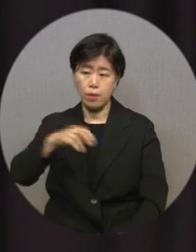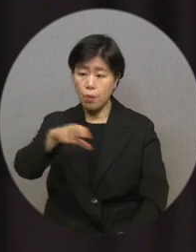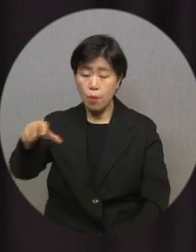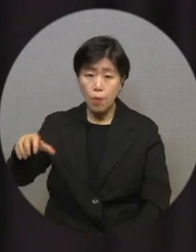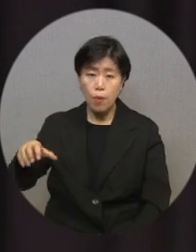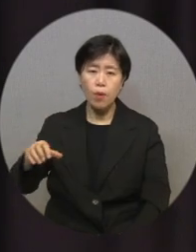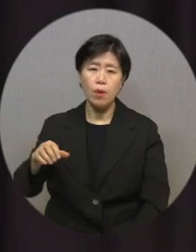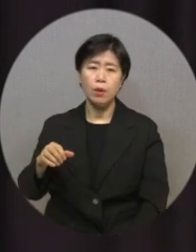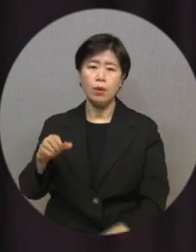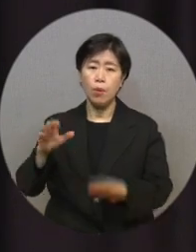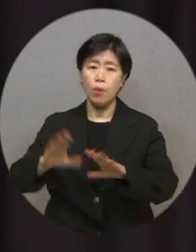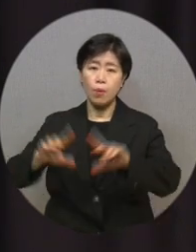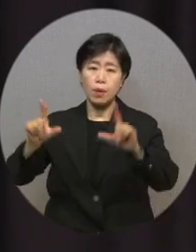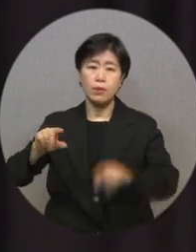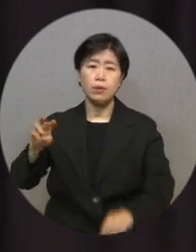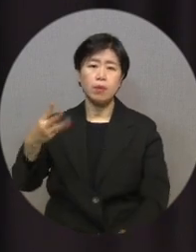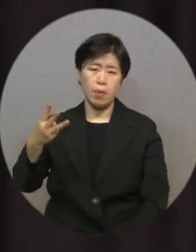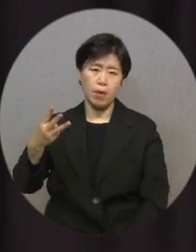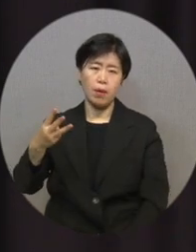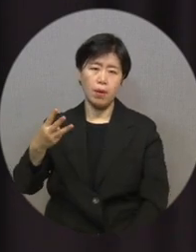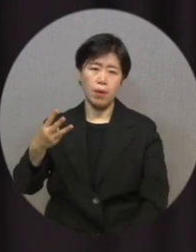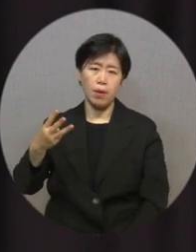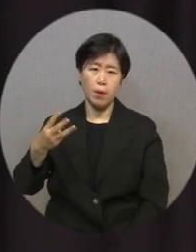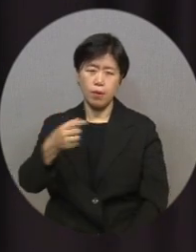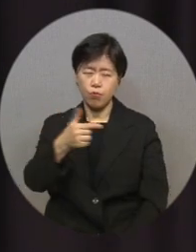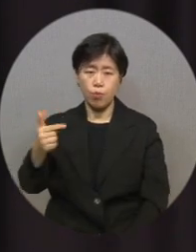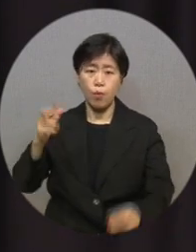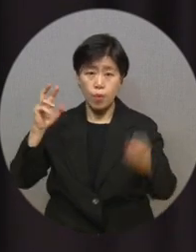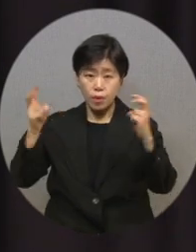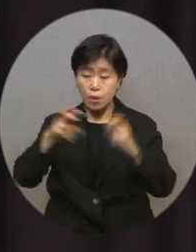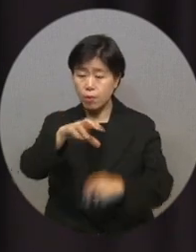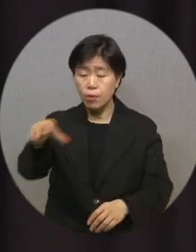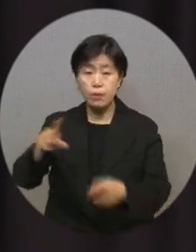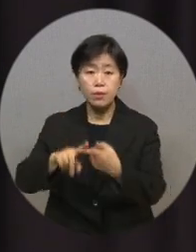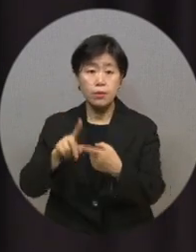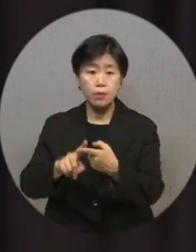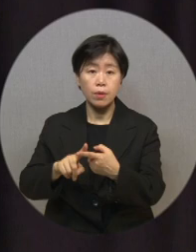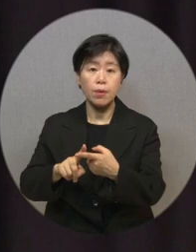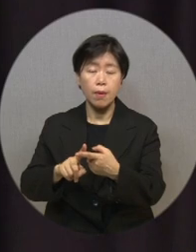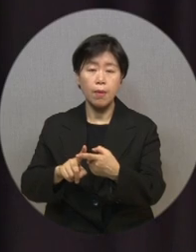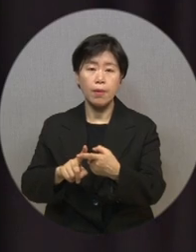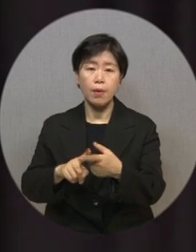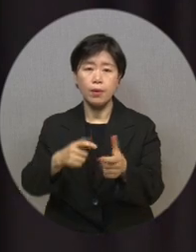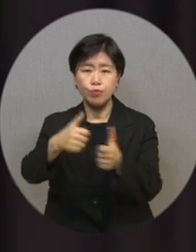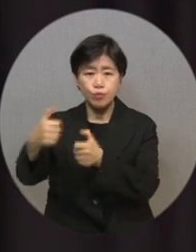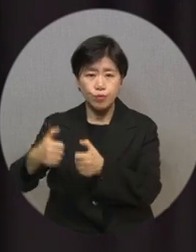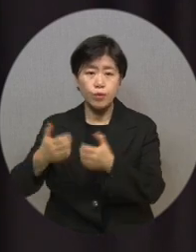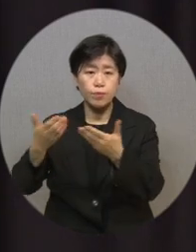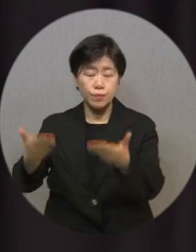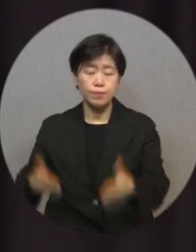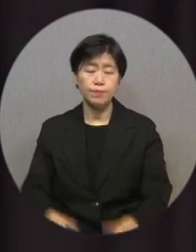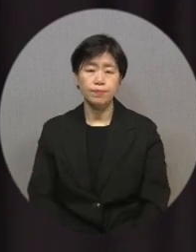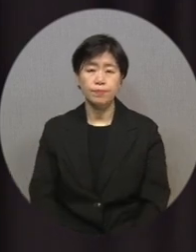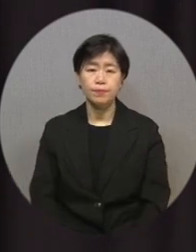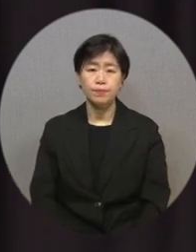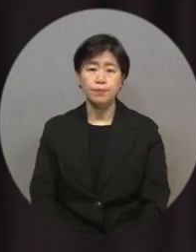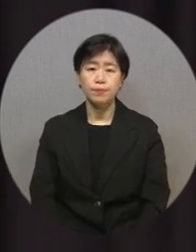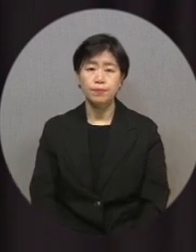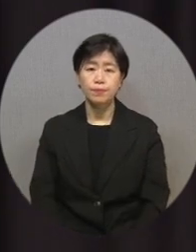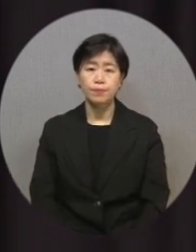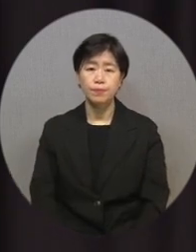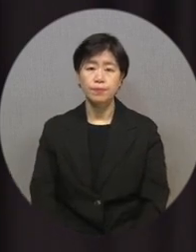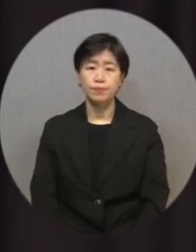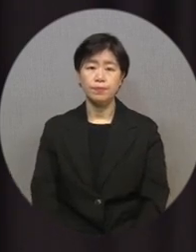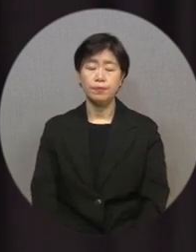있습니다 두 번째 파트는 근로지원인 부분입니다 그래서 근로 지원이는 우리 그 보건 복지부에서